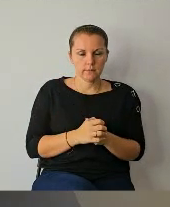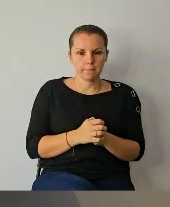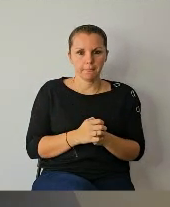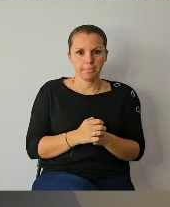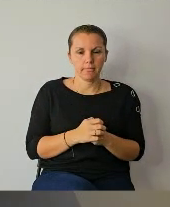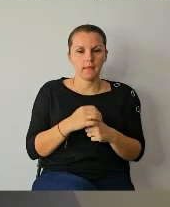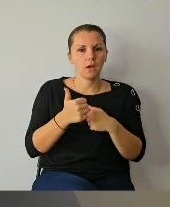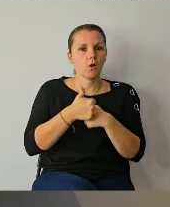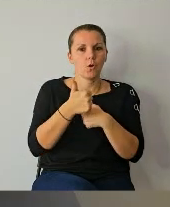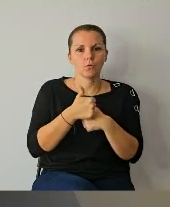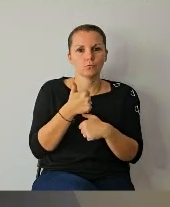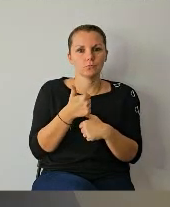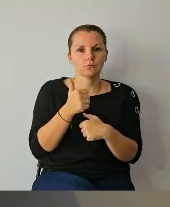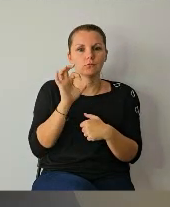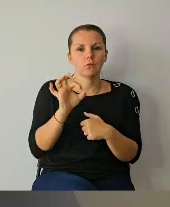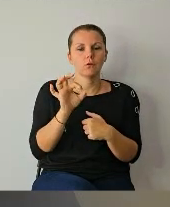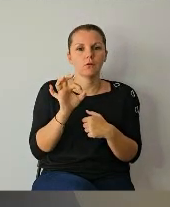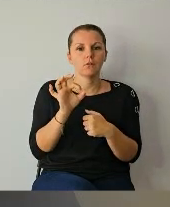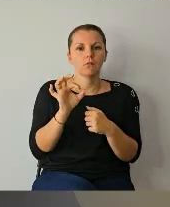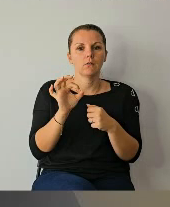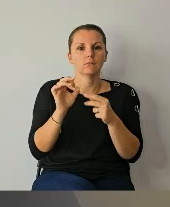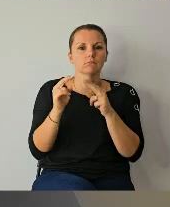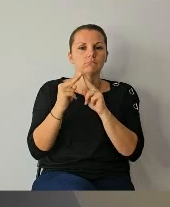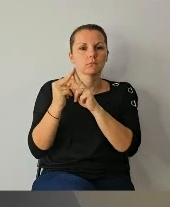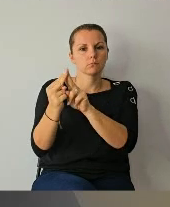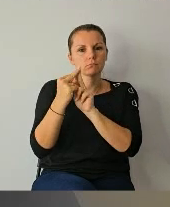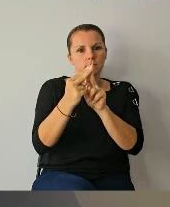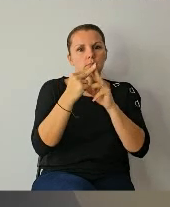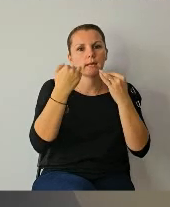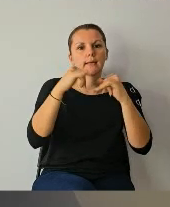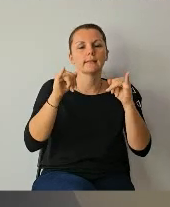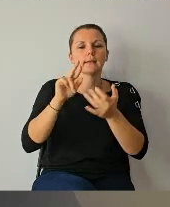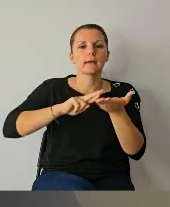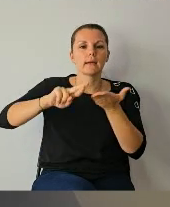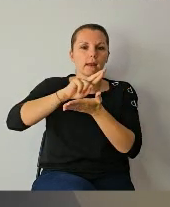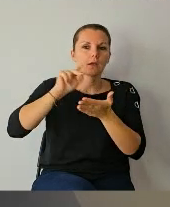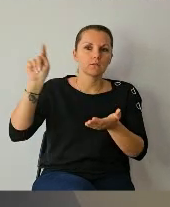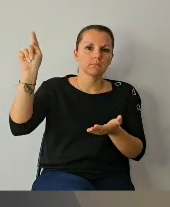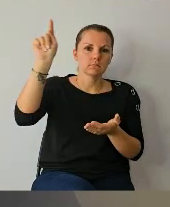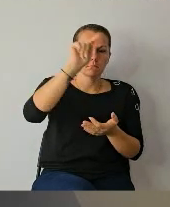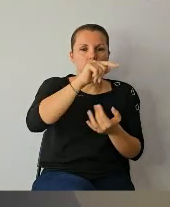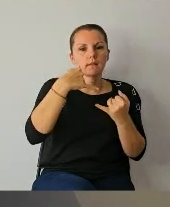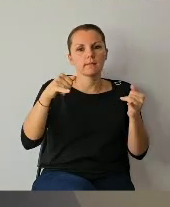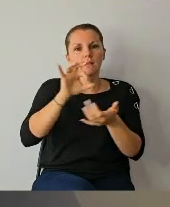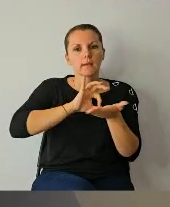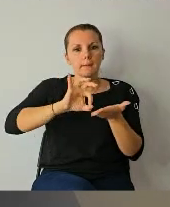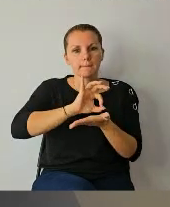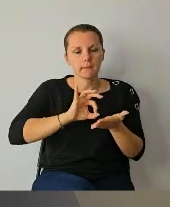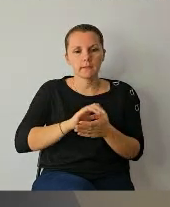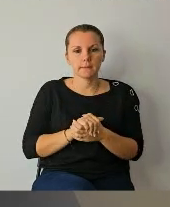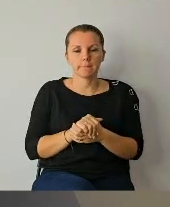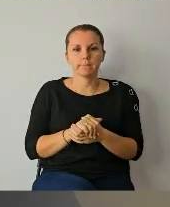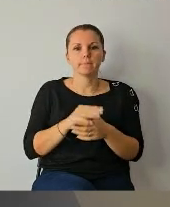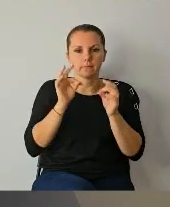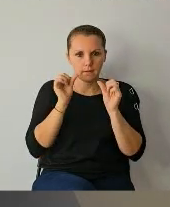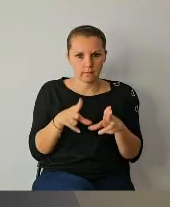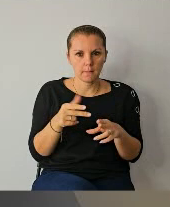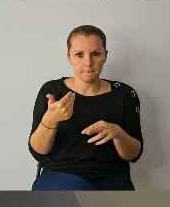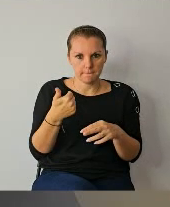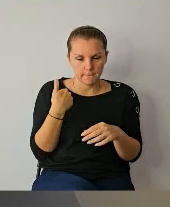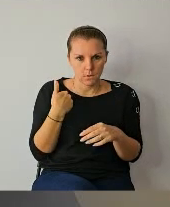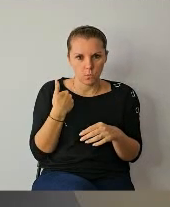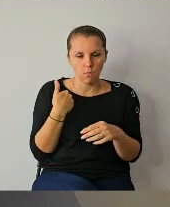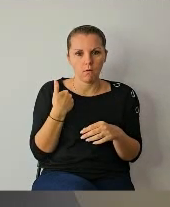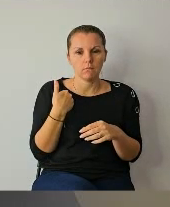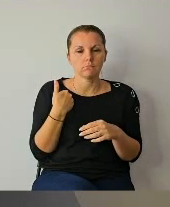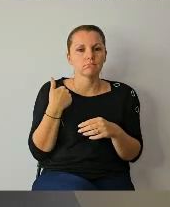150%. Jeśli chodzi o konsultacje w innych rejonach, czyli innych na przykład gminach, tak,